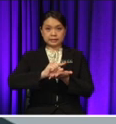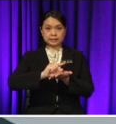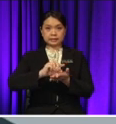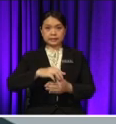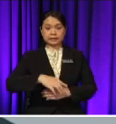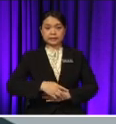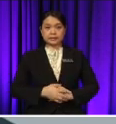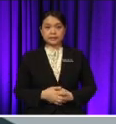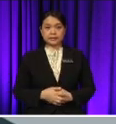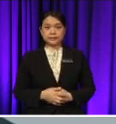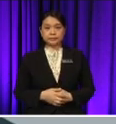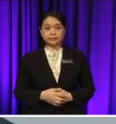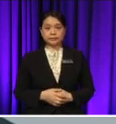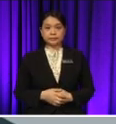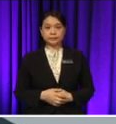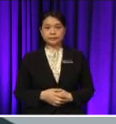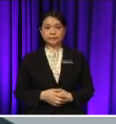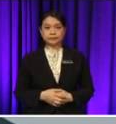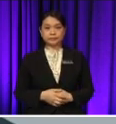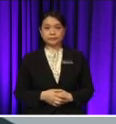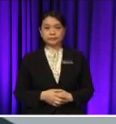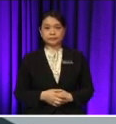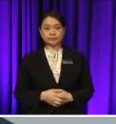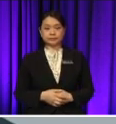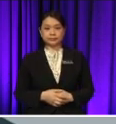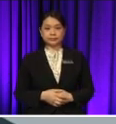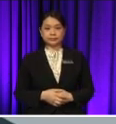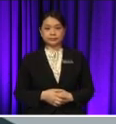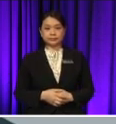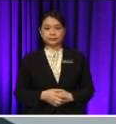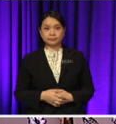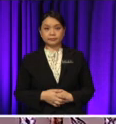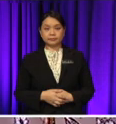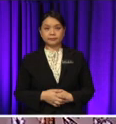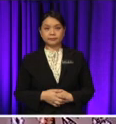yakin yakin dikunci jawabannya kunci jawaban oke